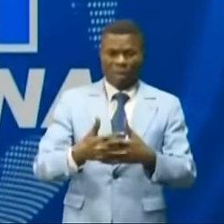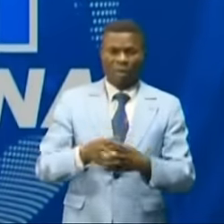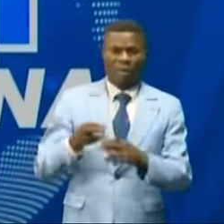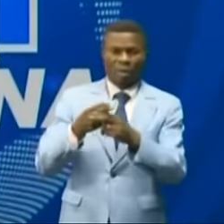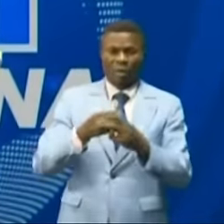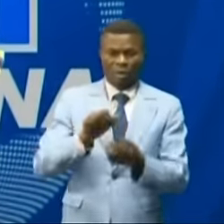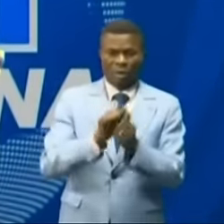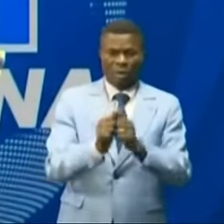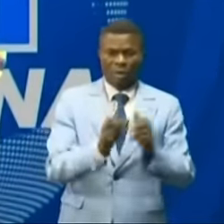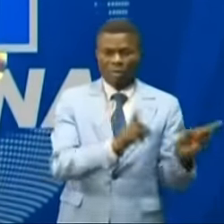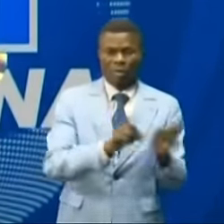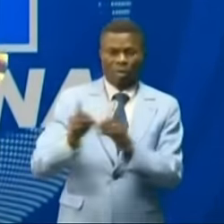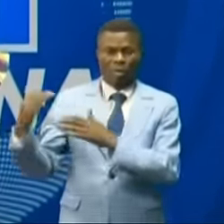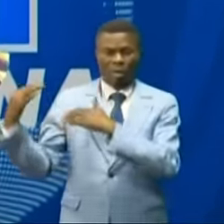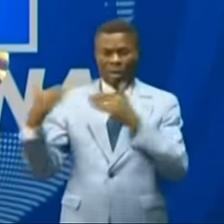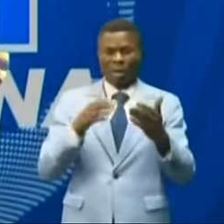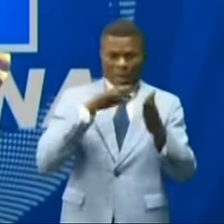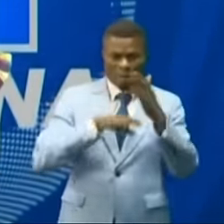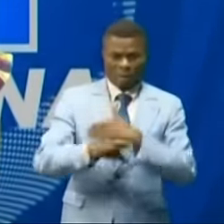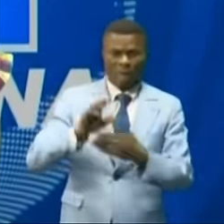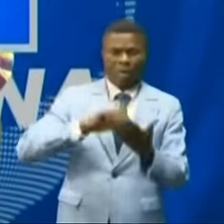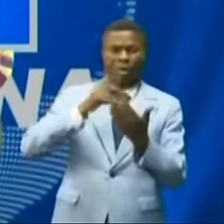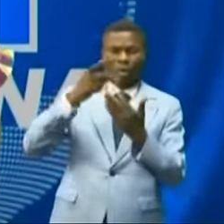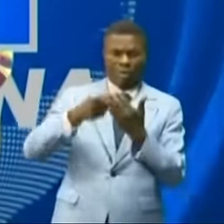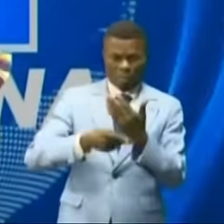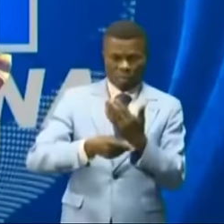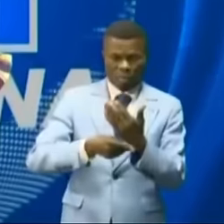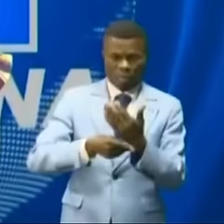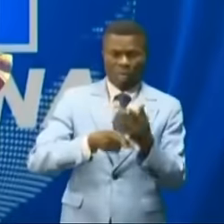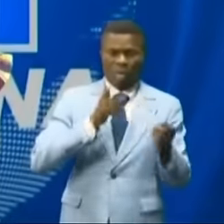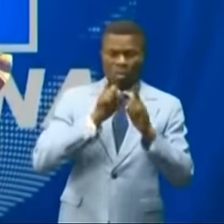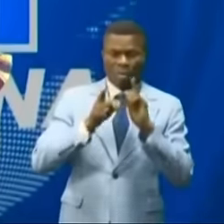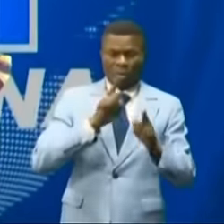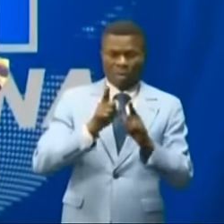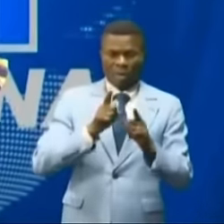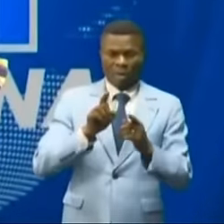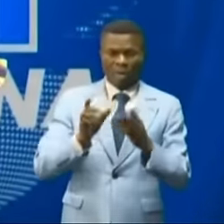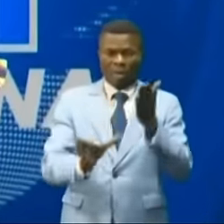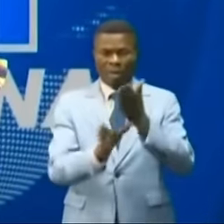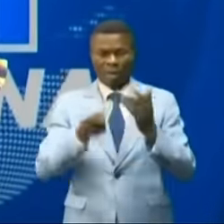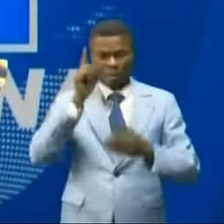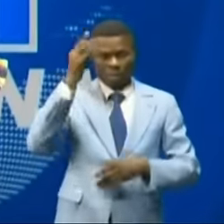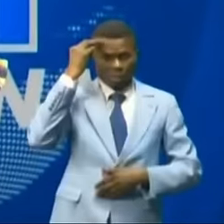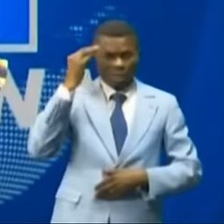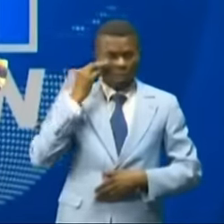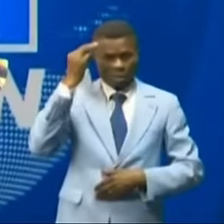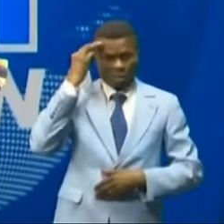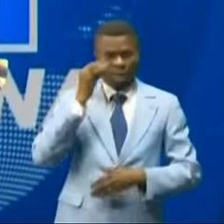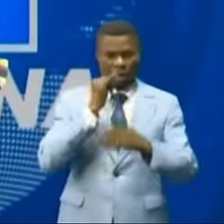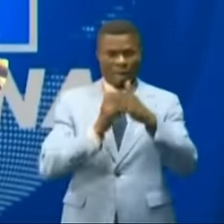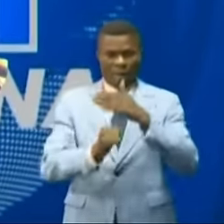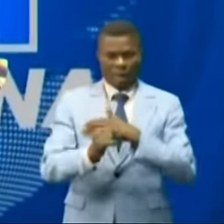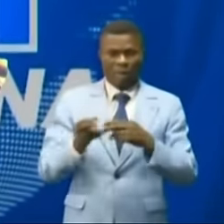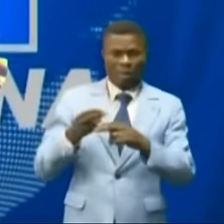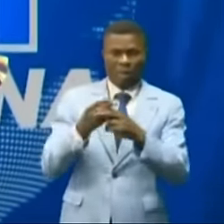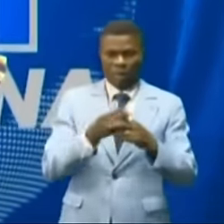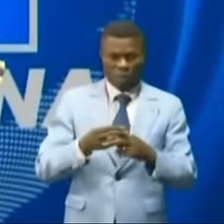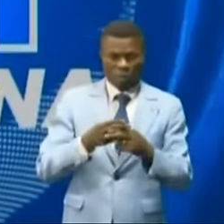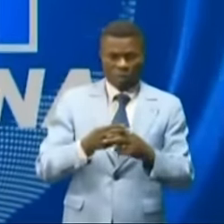des déplacés de guerre figurent parmi les sujets abordés entre le vice-premier ministre, ministre de l'Intérieur,